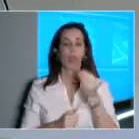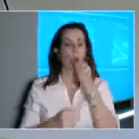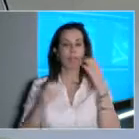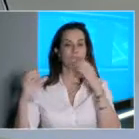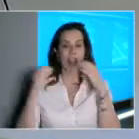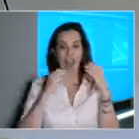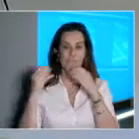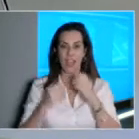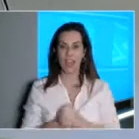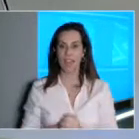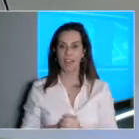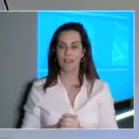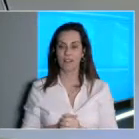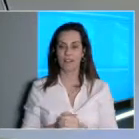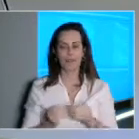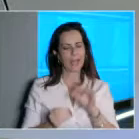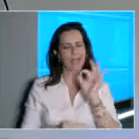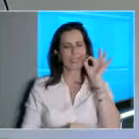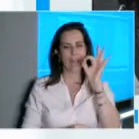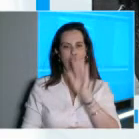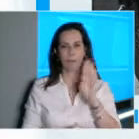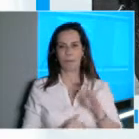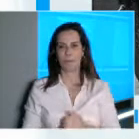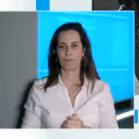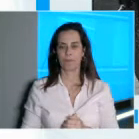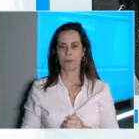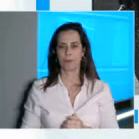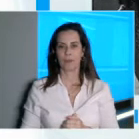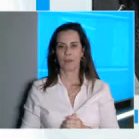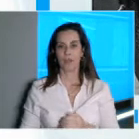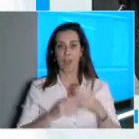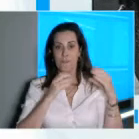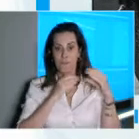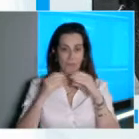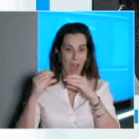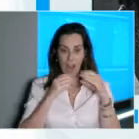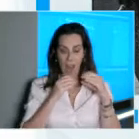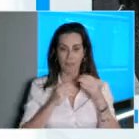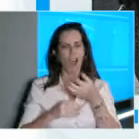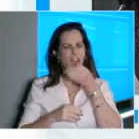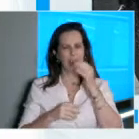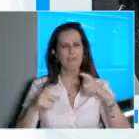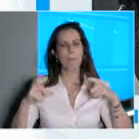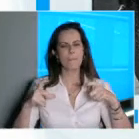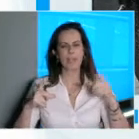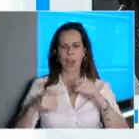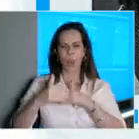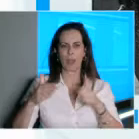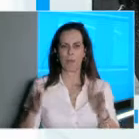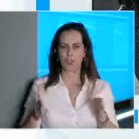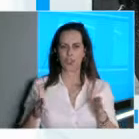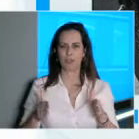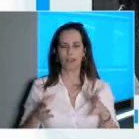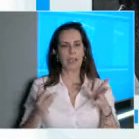אוכלים פלאפל עם הקיצה קטנה לראש הממשלה. היא כותבת, פלאפל הקוסם, העדפנו בפיטה ולא